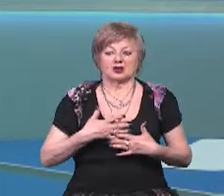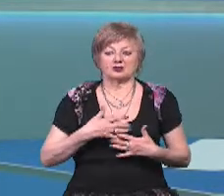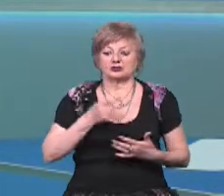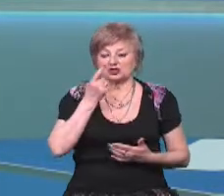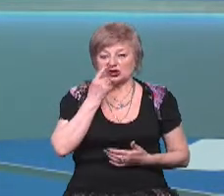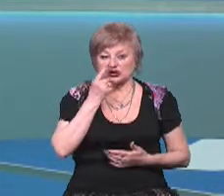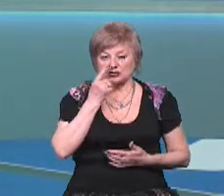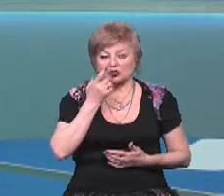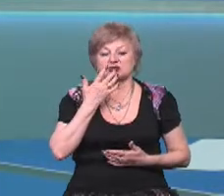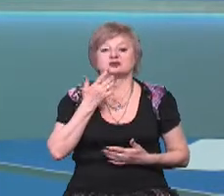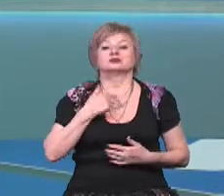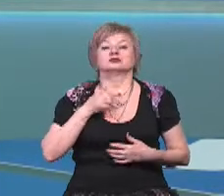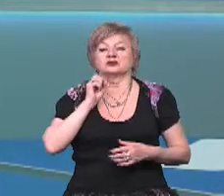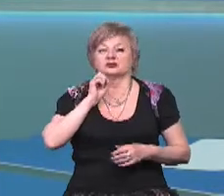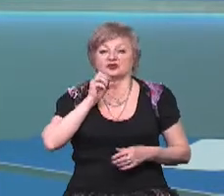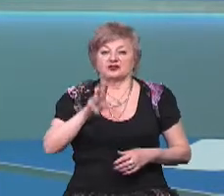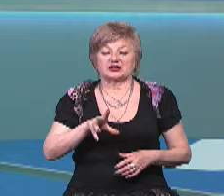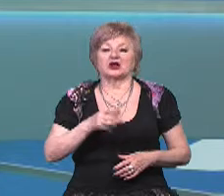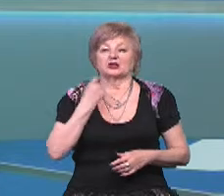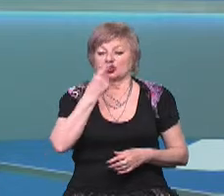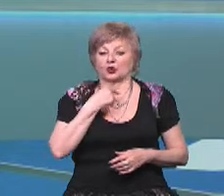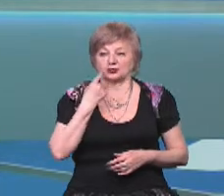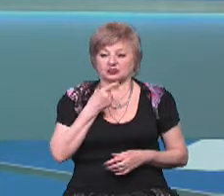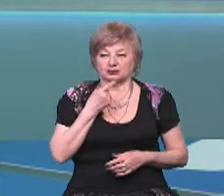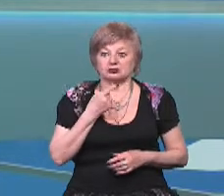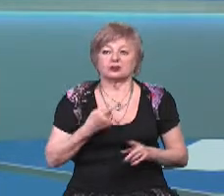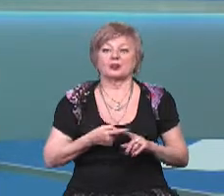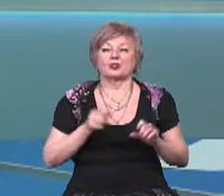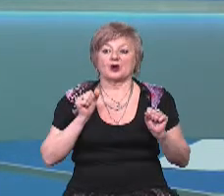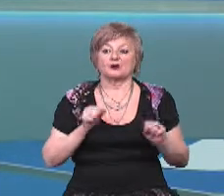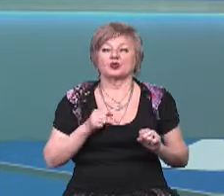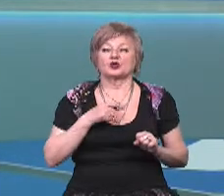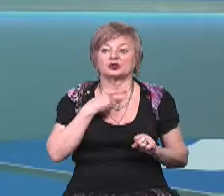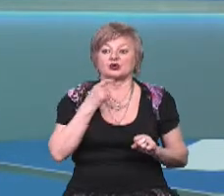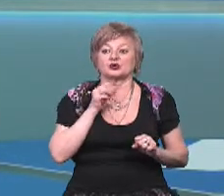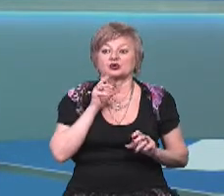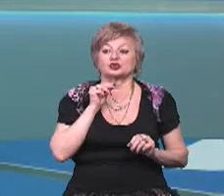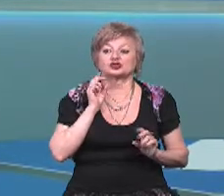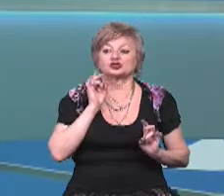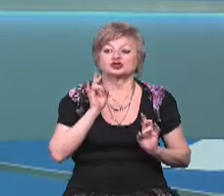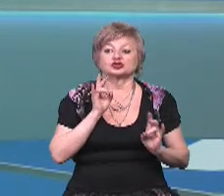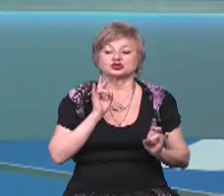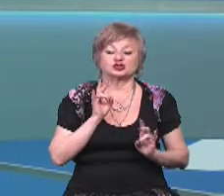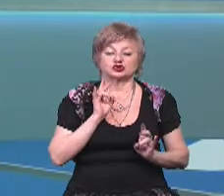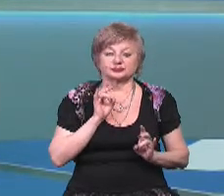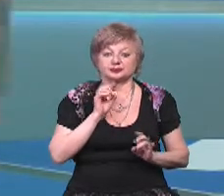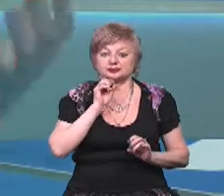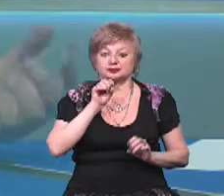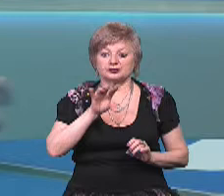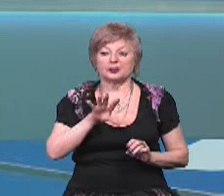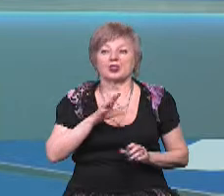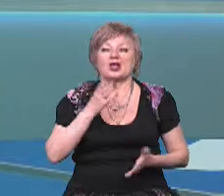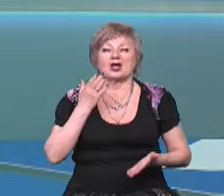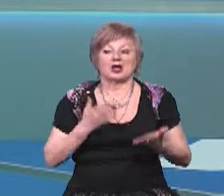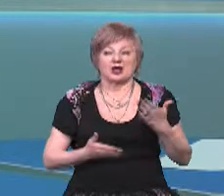через нос і видихаєте через рот. При цьому ви можете казати шиплячі звуки – жи чи ши. А